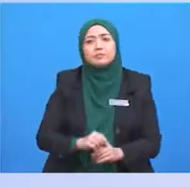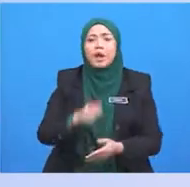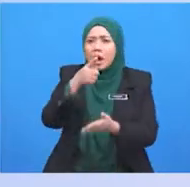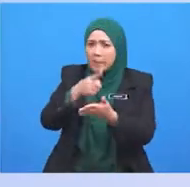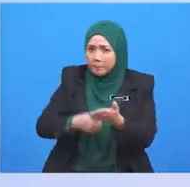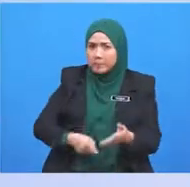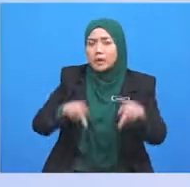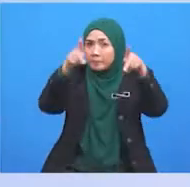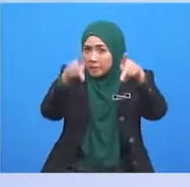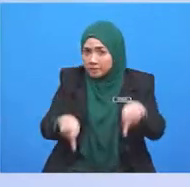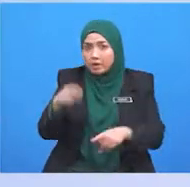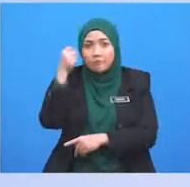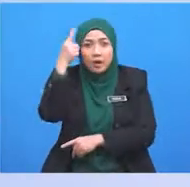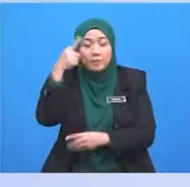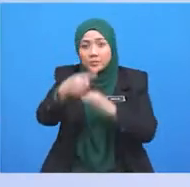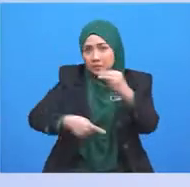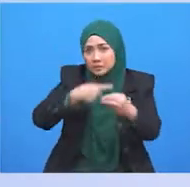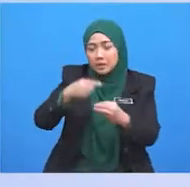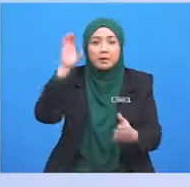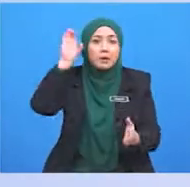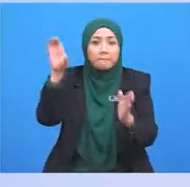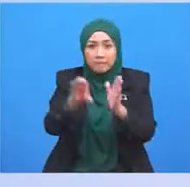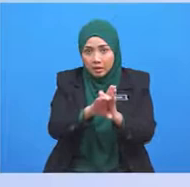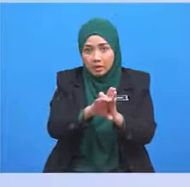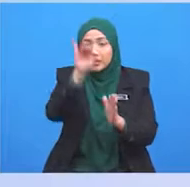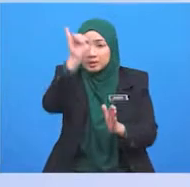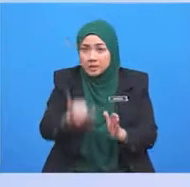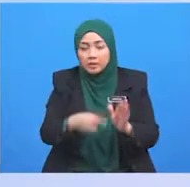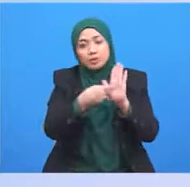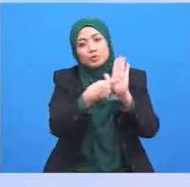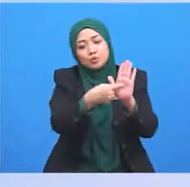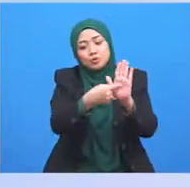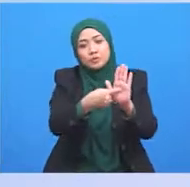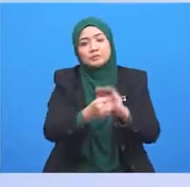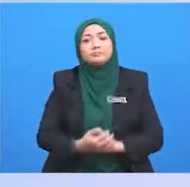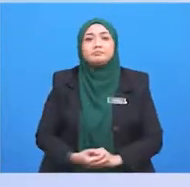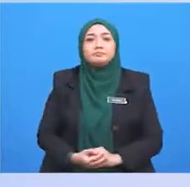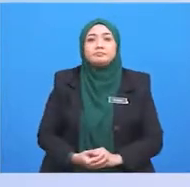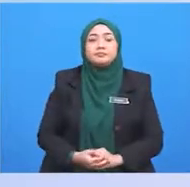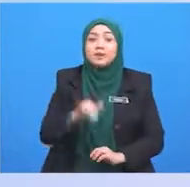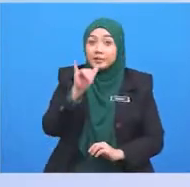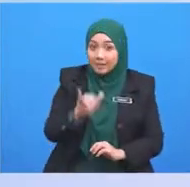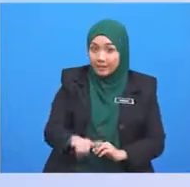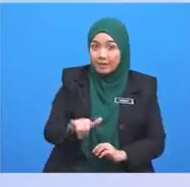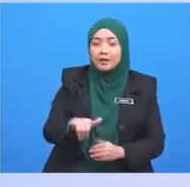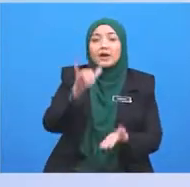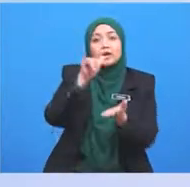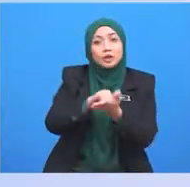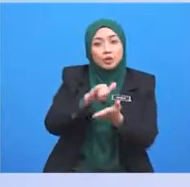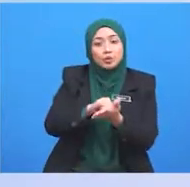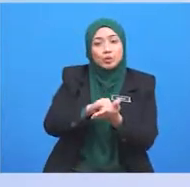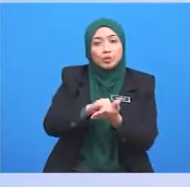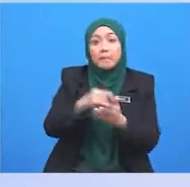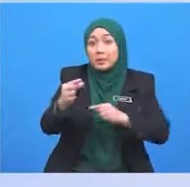pelajar faham tentang gambar yang dilihat tadi? Ya, itu gambar